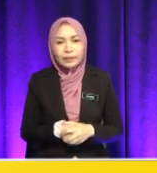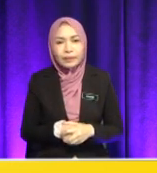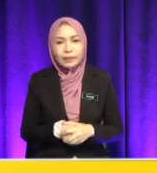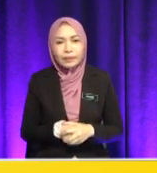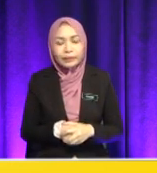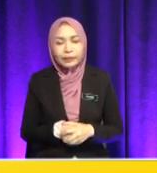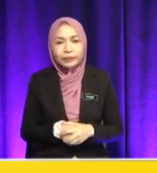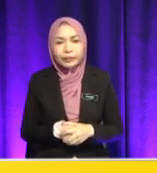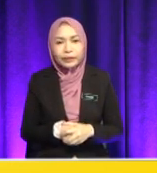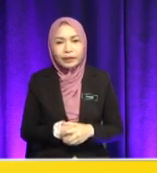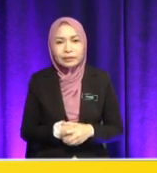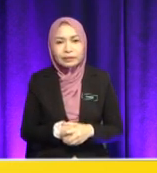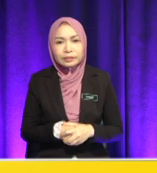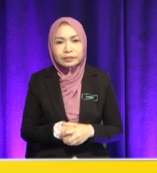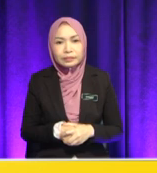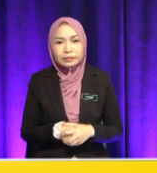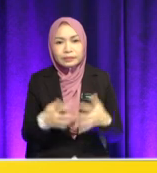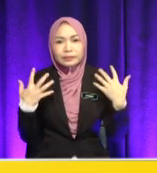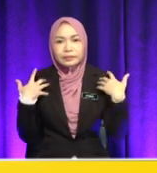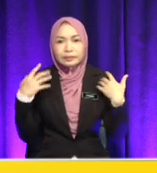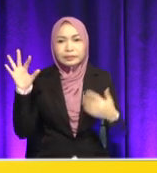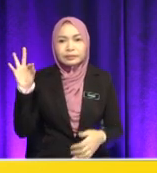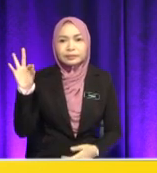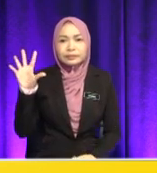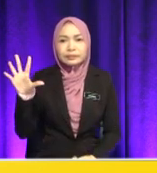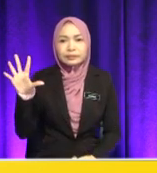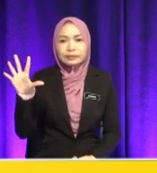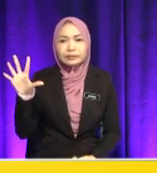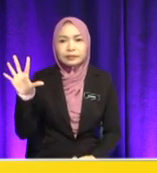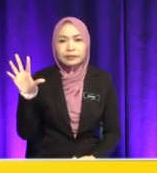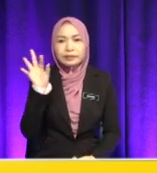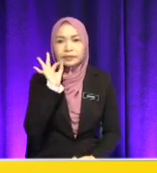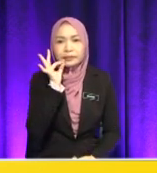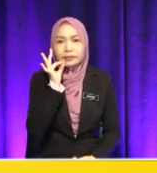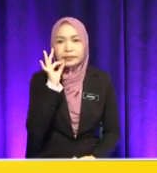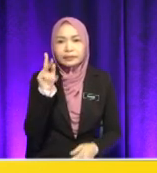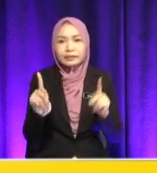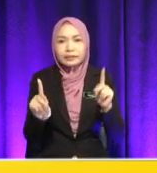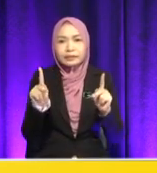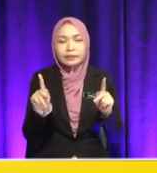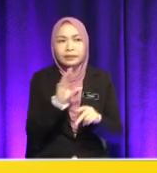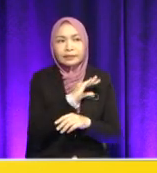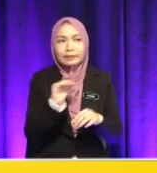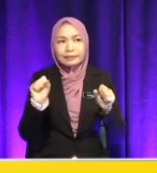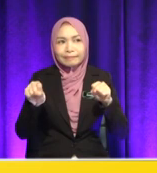ada 95 buah kereta dan motochical jadi kita gunakan